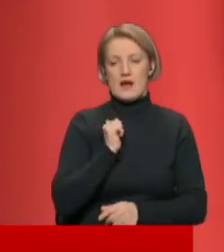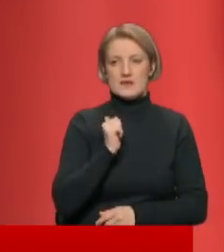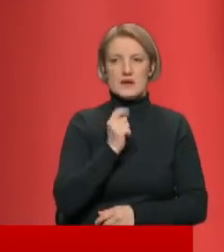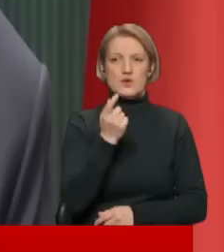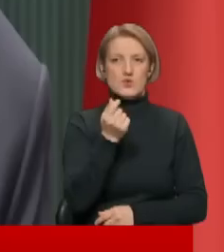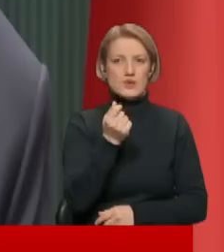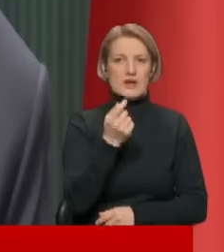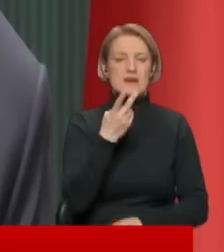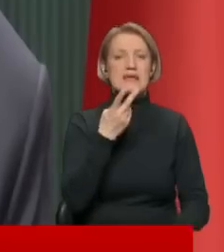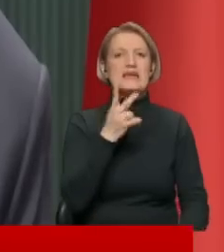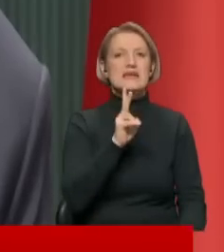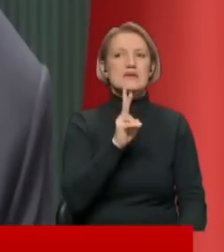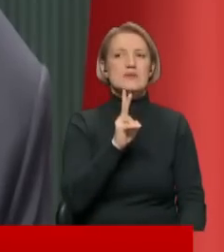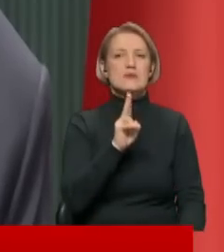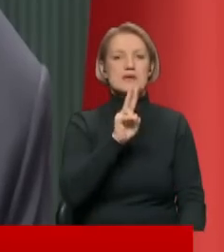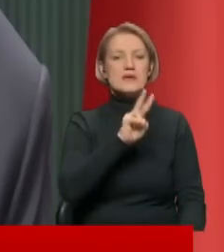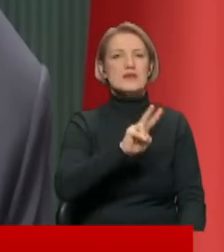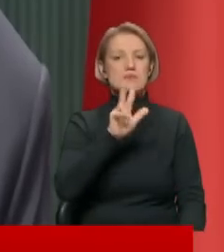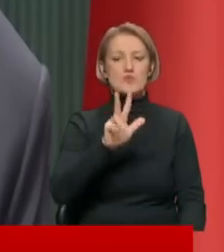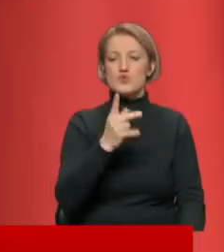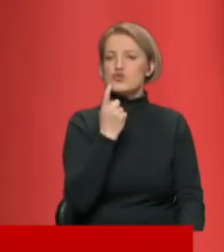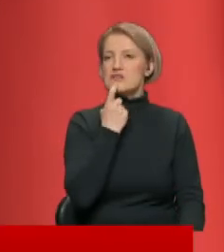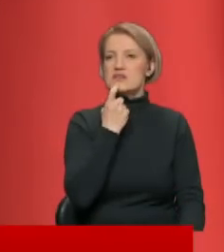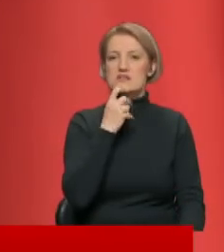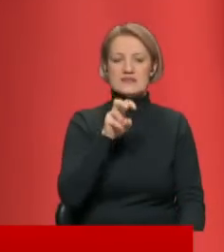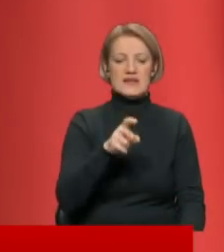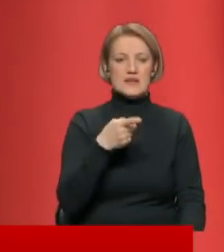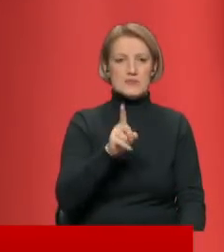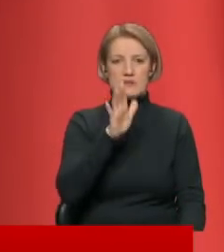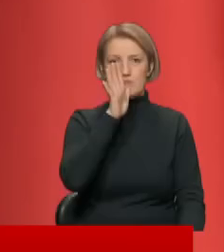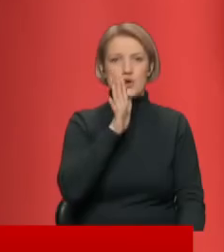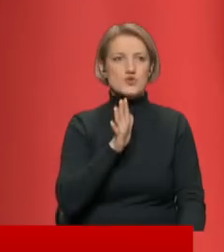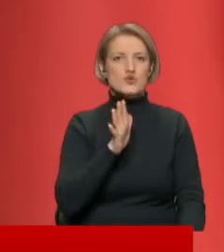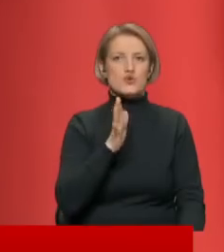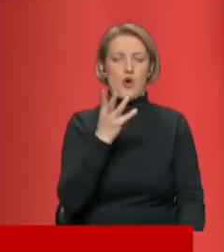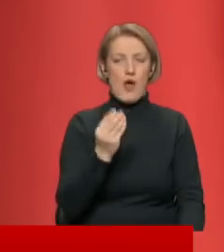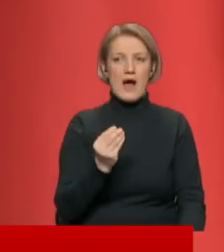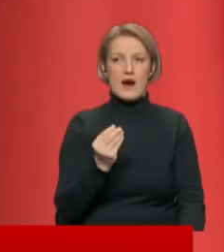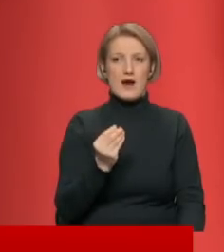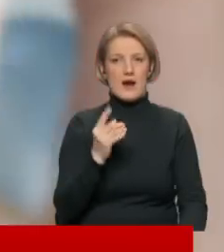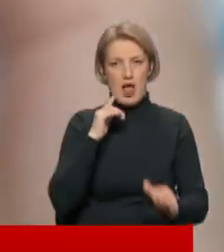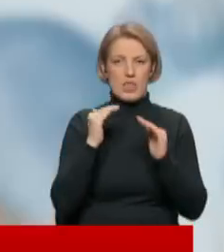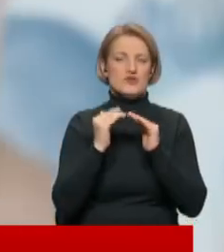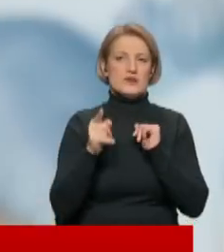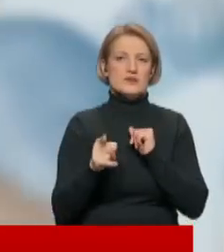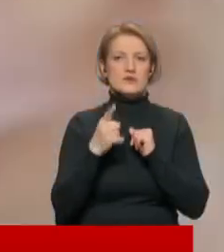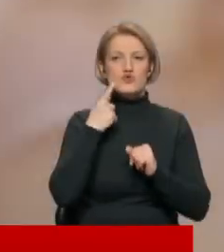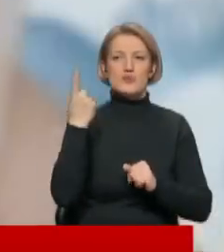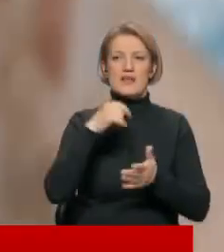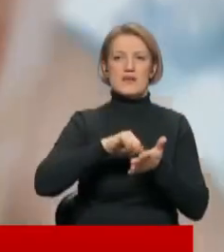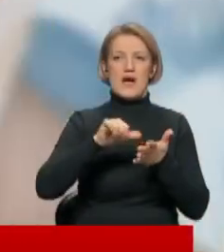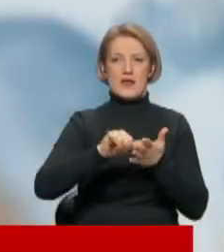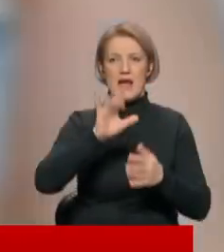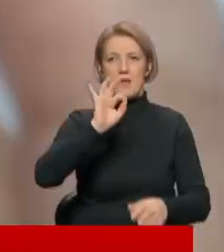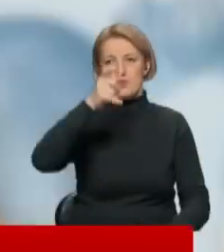ücret 2023 yılında 8.500 lira olarak mutabık kaldı Cumhuriyet tarihinin